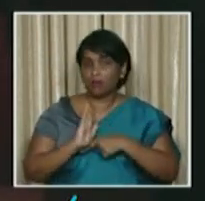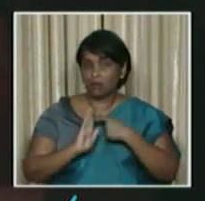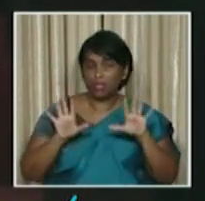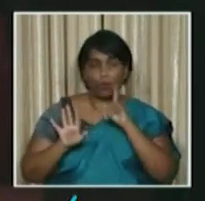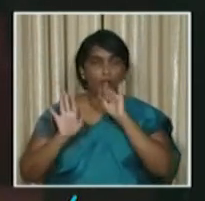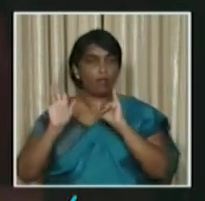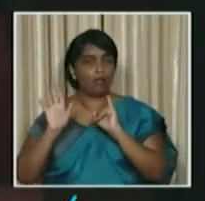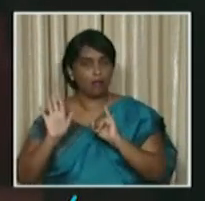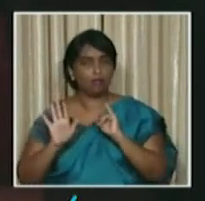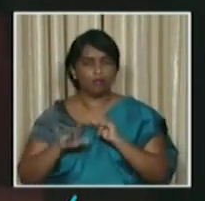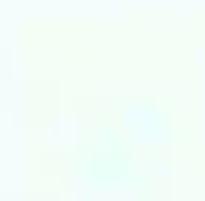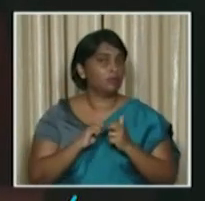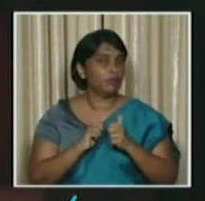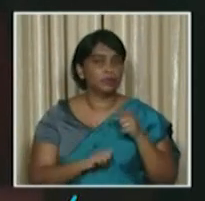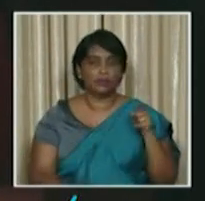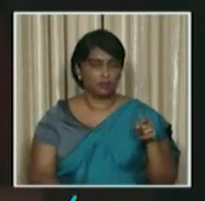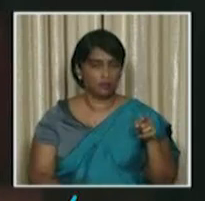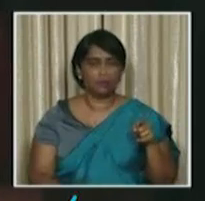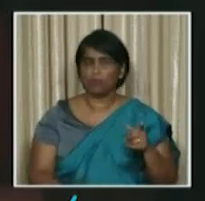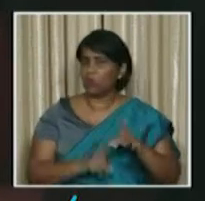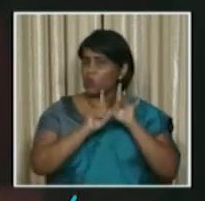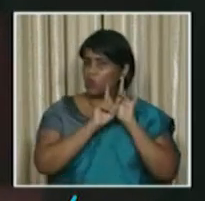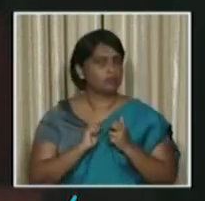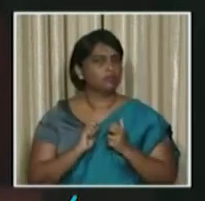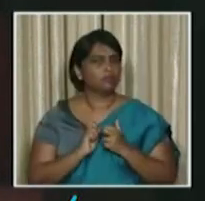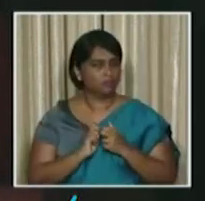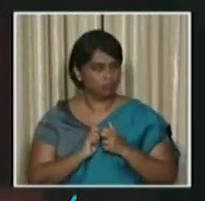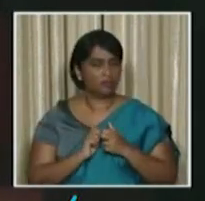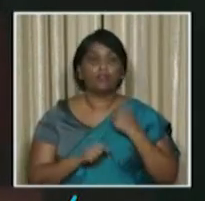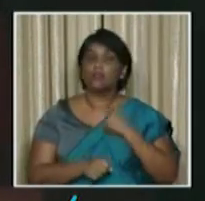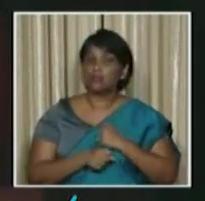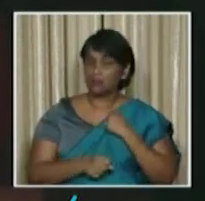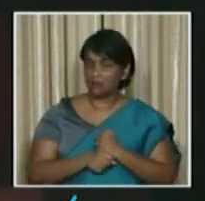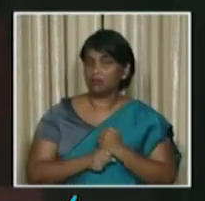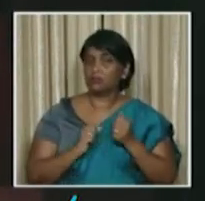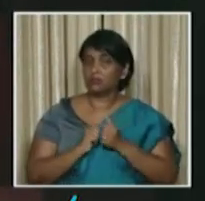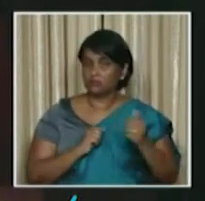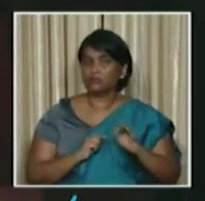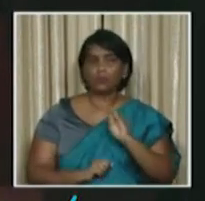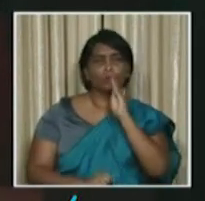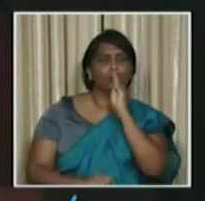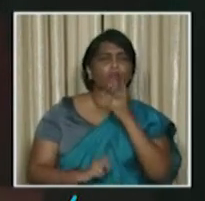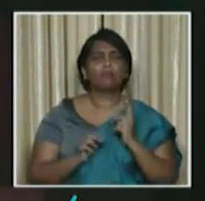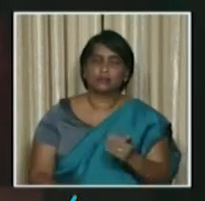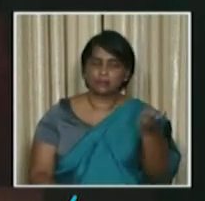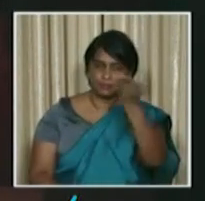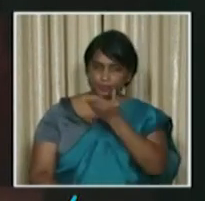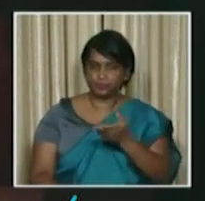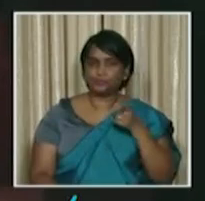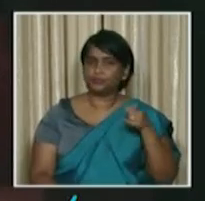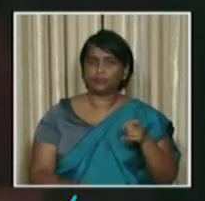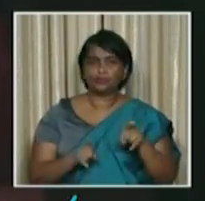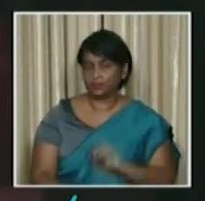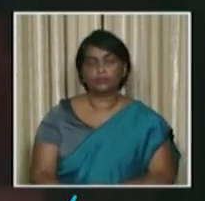6 දෙනෙක් අවදානම් තත්ත්වයේ කියලා. ඉතින් මේ වගේ තත්ත්වයක් තුල මේ රජය කටයුතු කරනවා මේ නිකම් කිසිම ප්‍රශ්නයක් නැහැ වගේ. මේ මේට